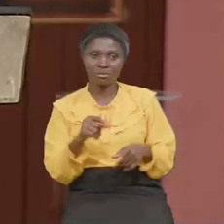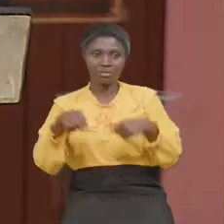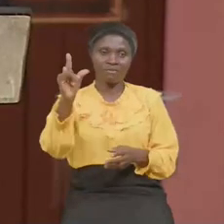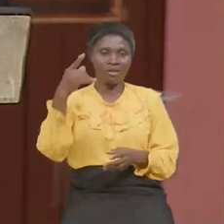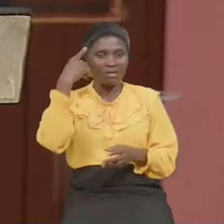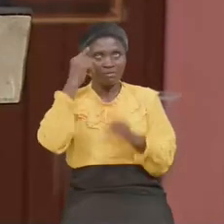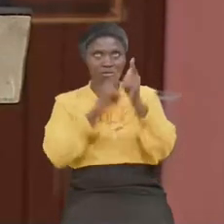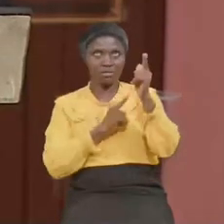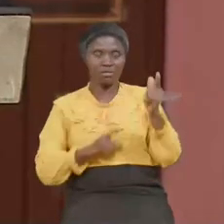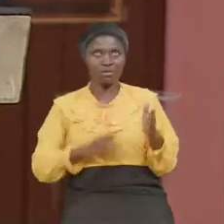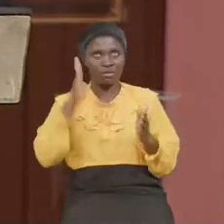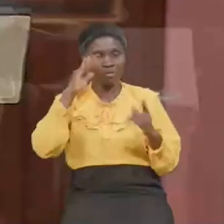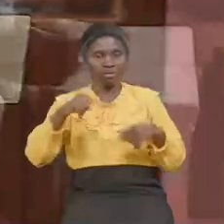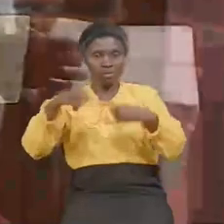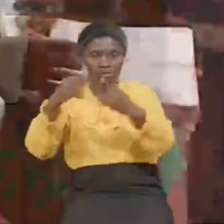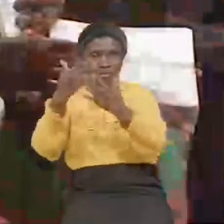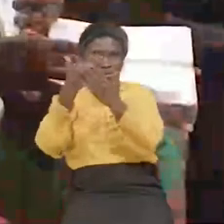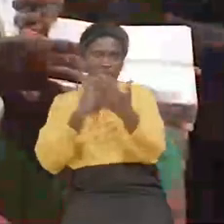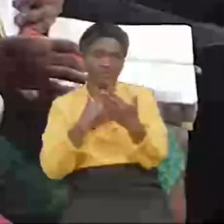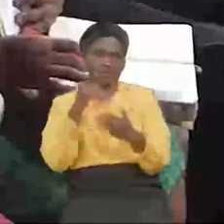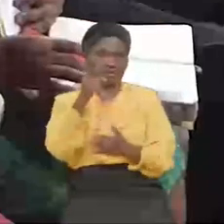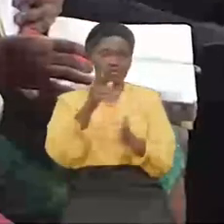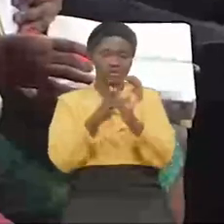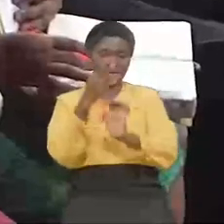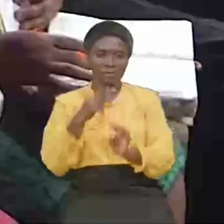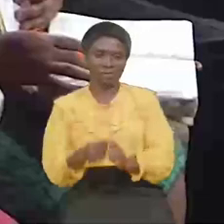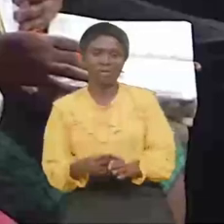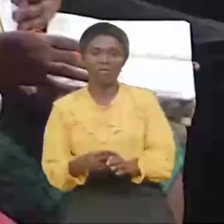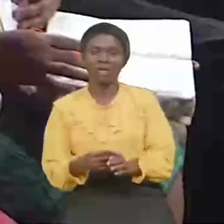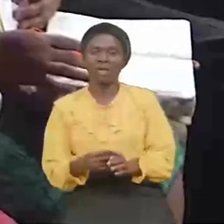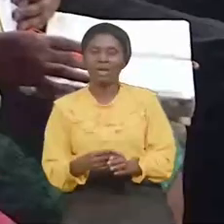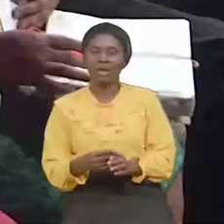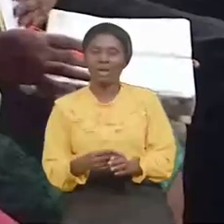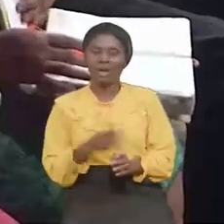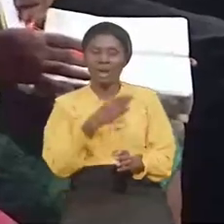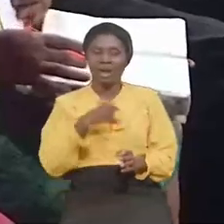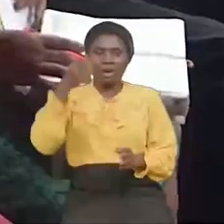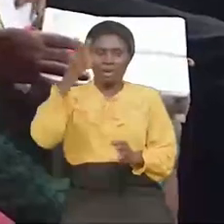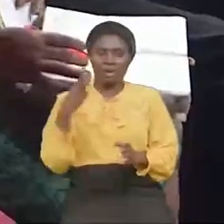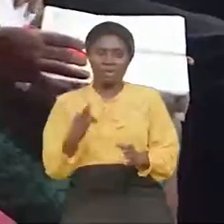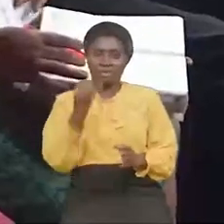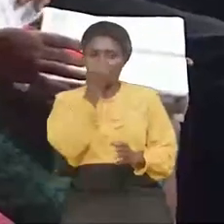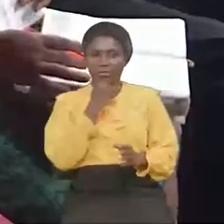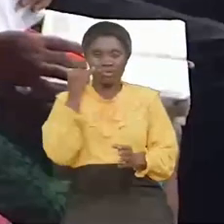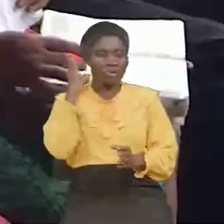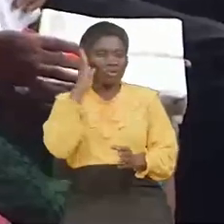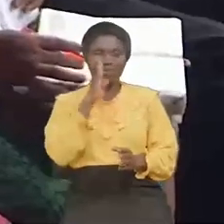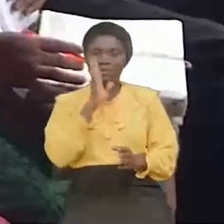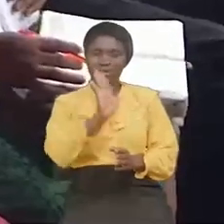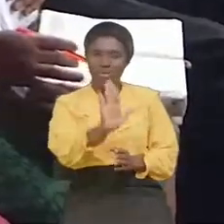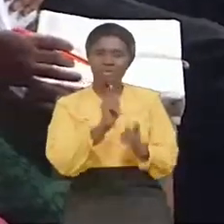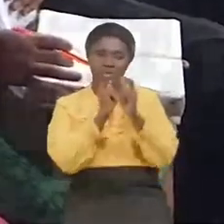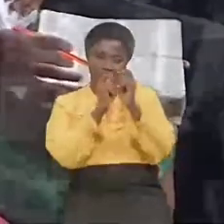L'Éternel ira devant vous, et le Dieu d'Israël fermera votre marche. Voici mon